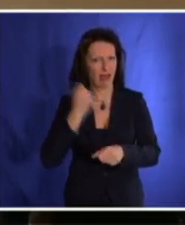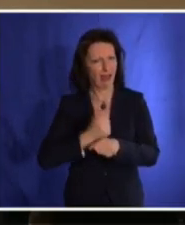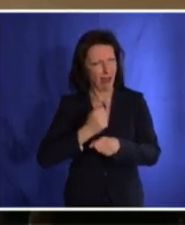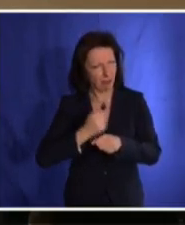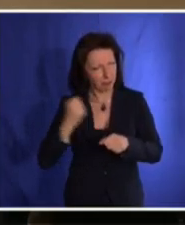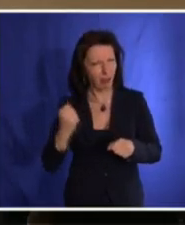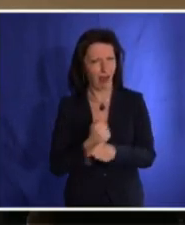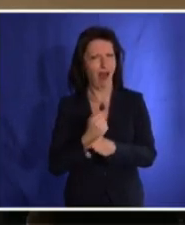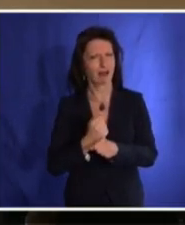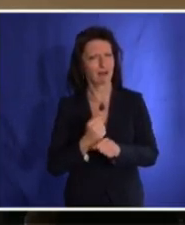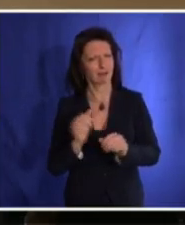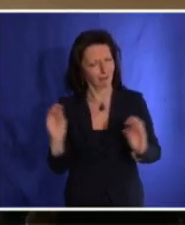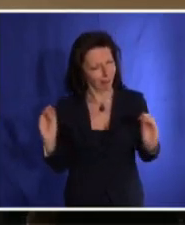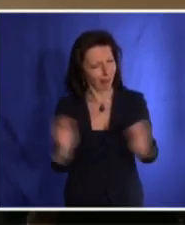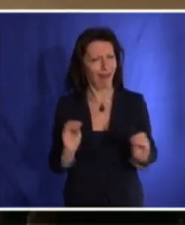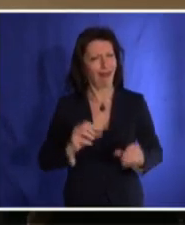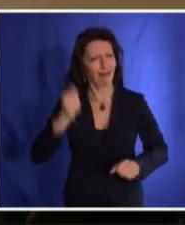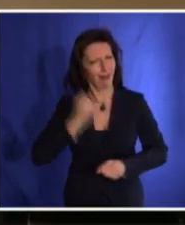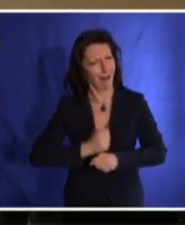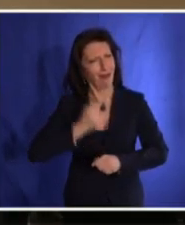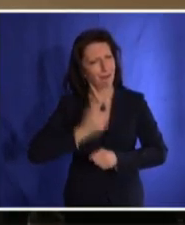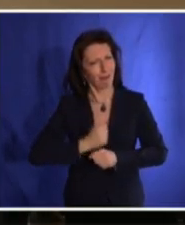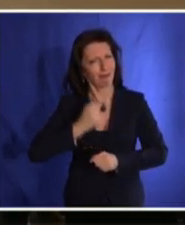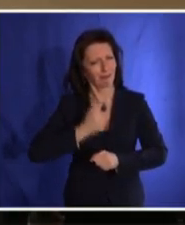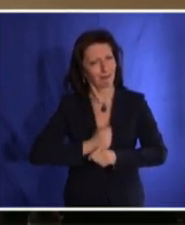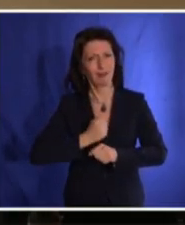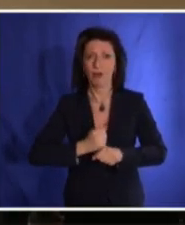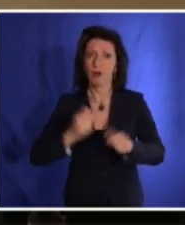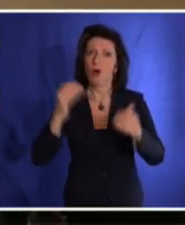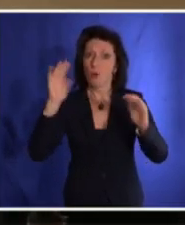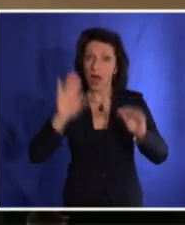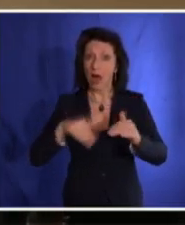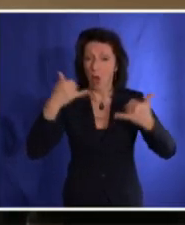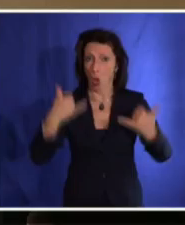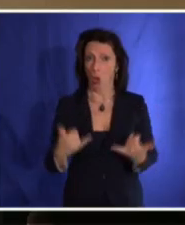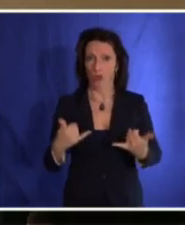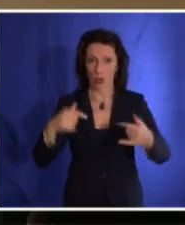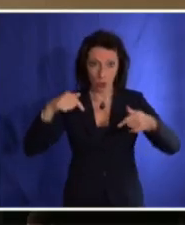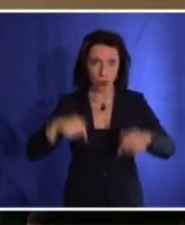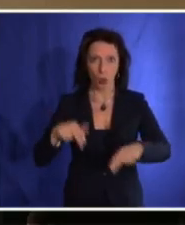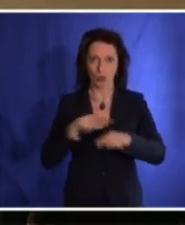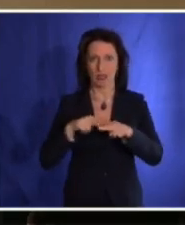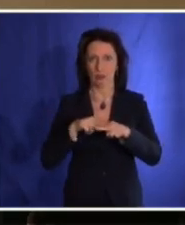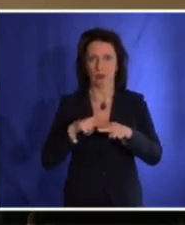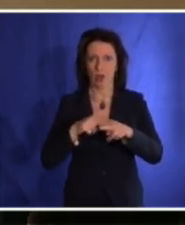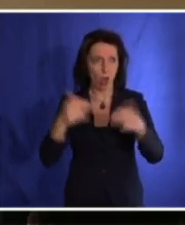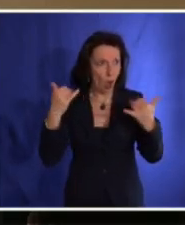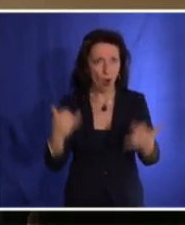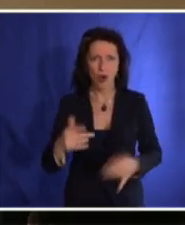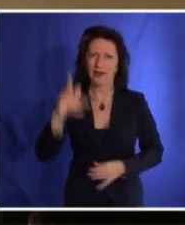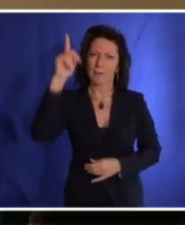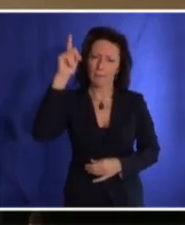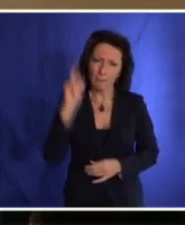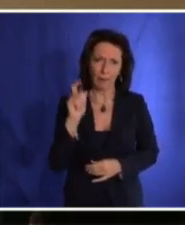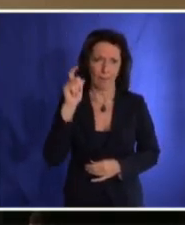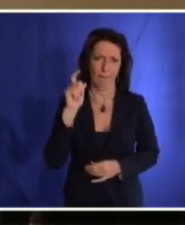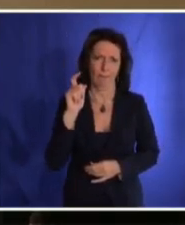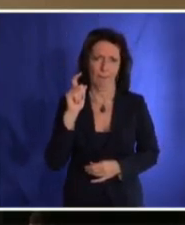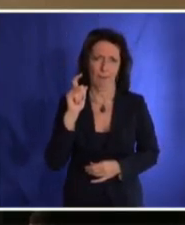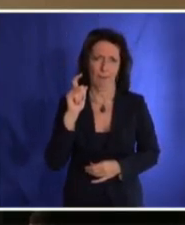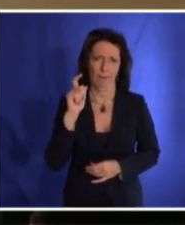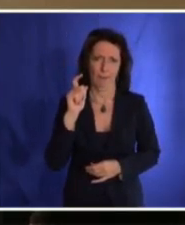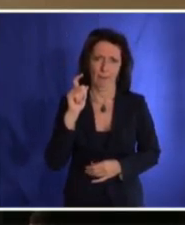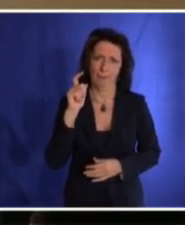mit dem heutigen Tag hier in St. Pölten auch beginnen wird. Heute erfolgt der Startschuss für unser